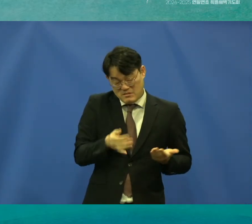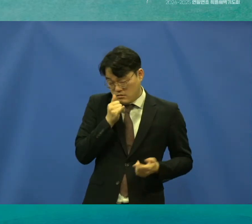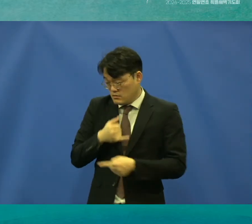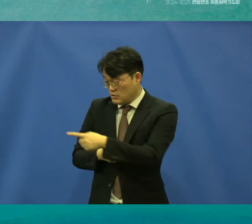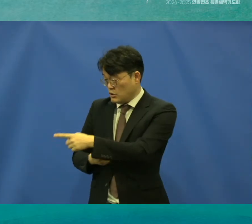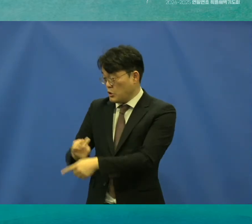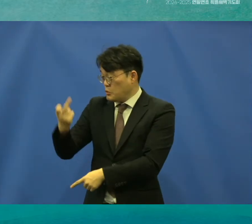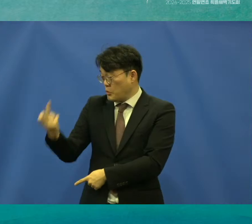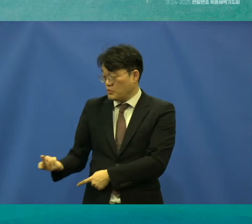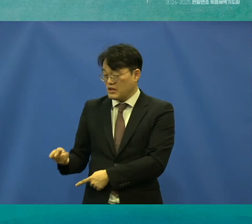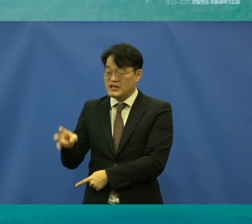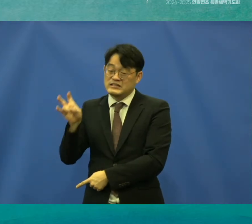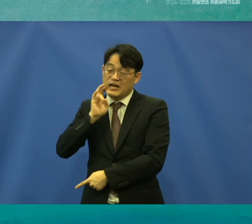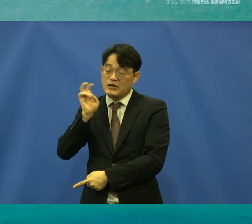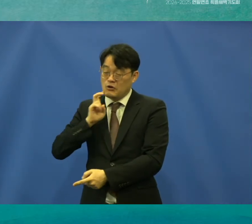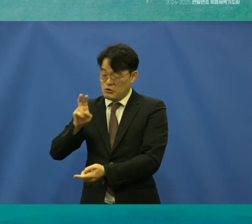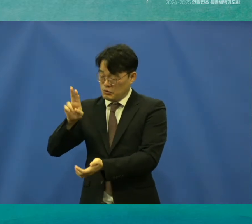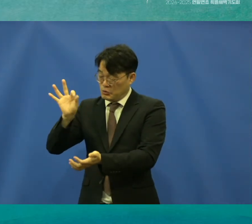당신은 공평하지 않습니다.